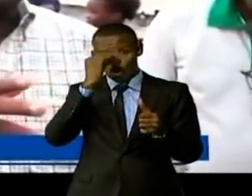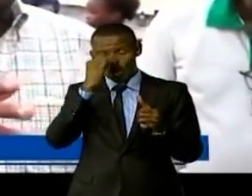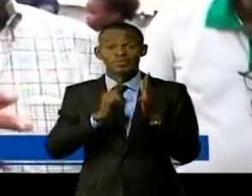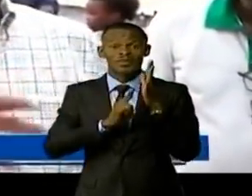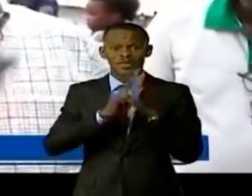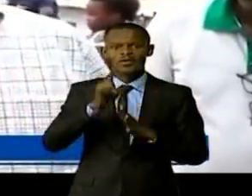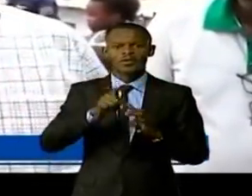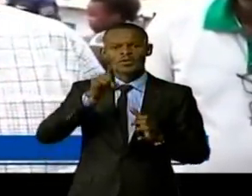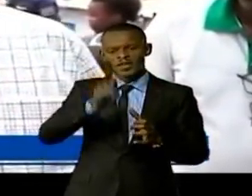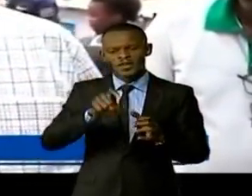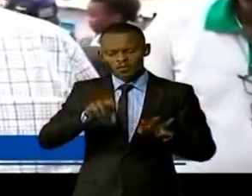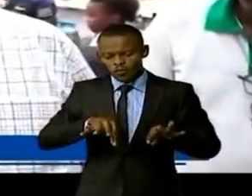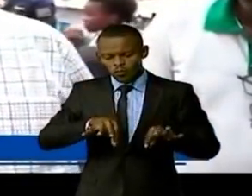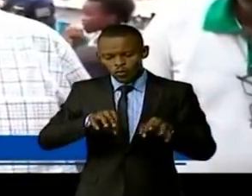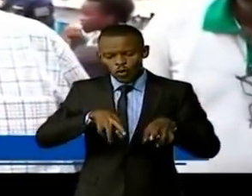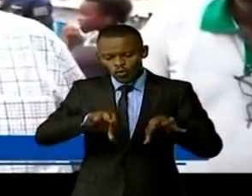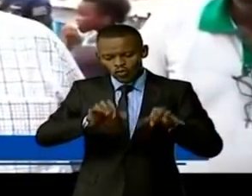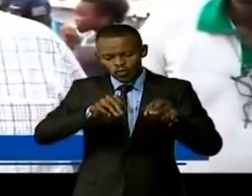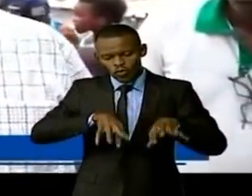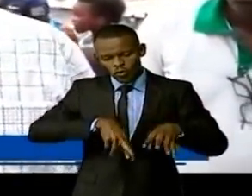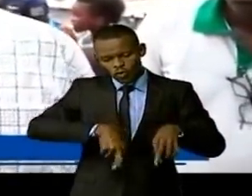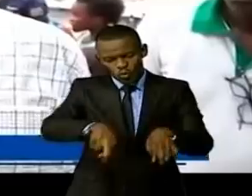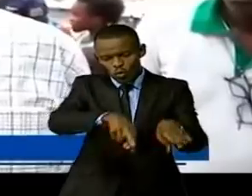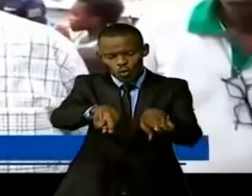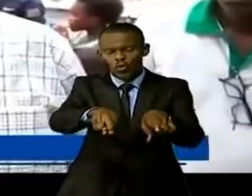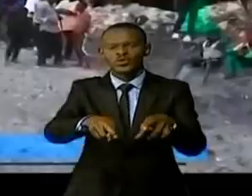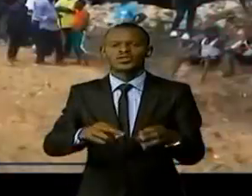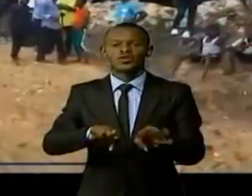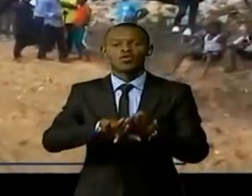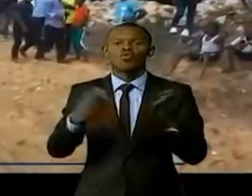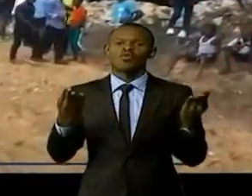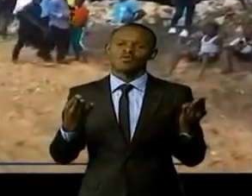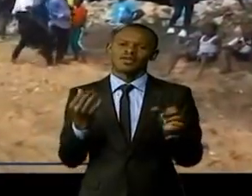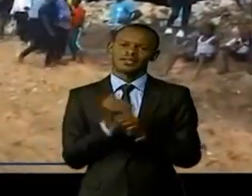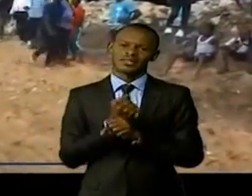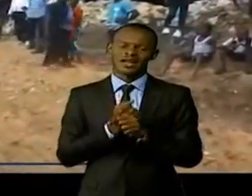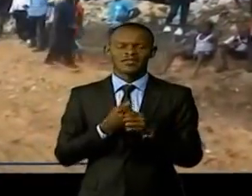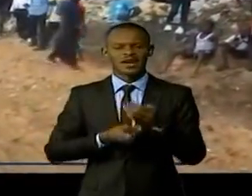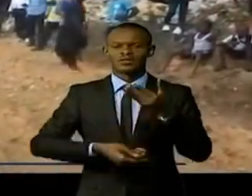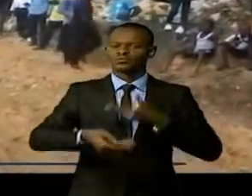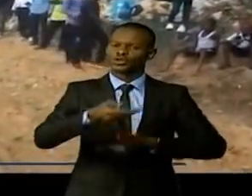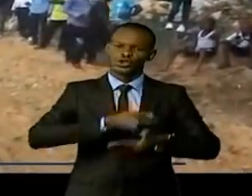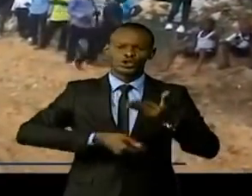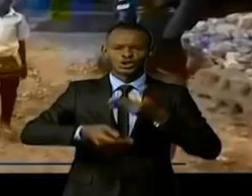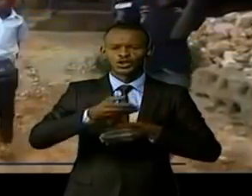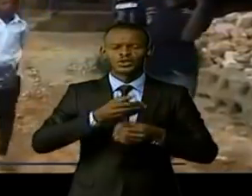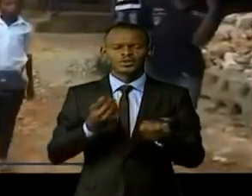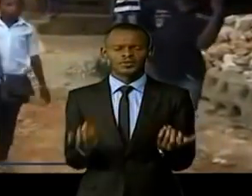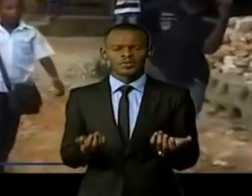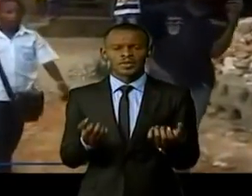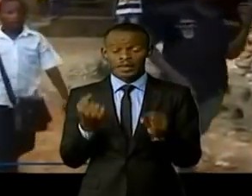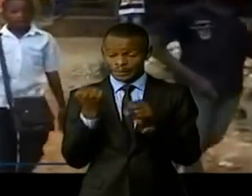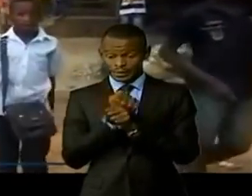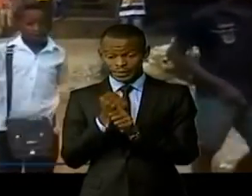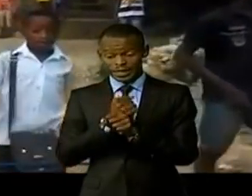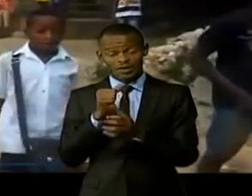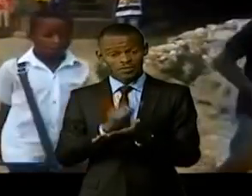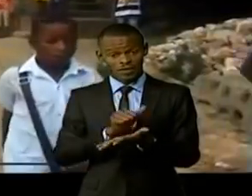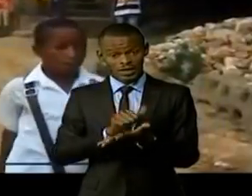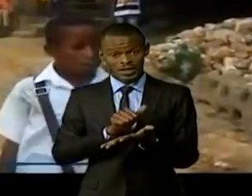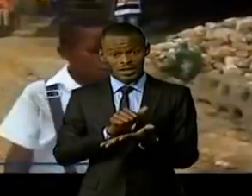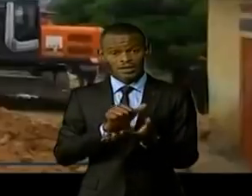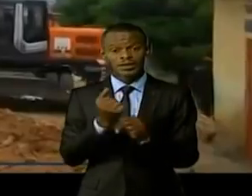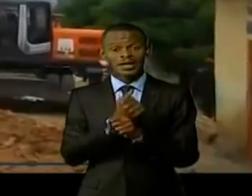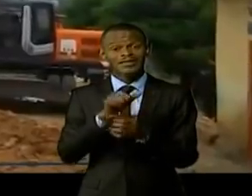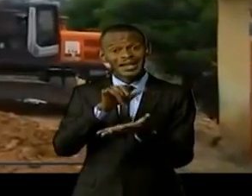matérialiser la vision du chef de l'État dans la ville de Matadi. L'exécution de ces travaux de réhabilitation routière dans ces nouveaux chantiers dans les